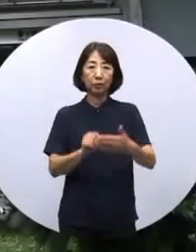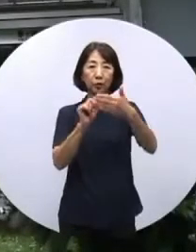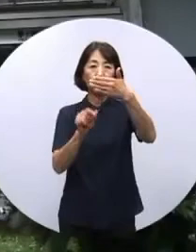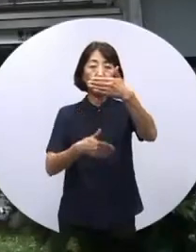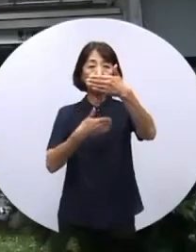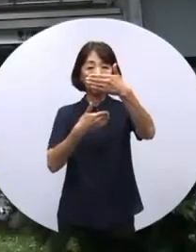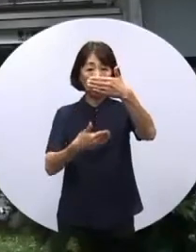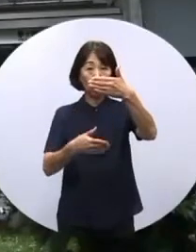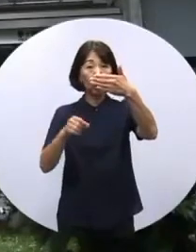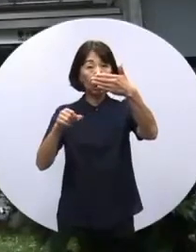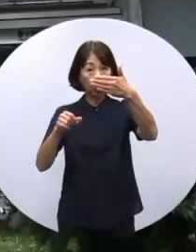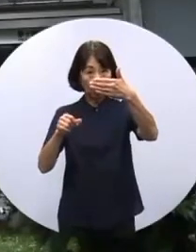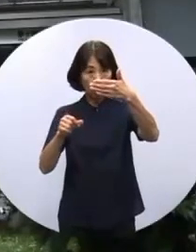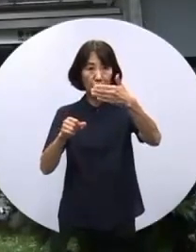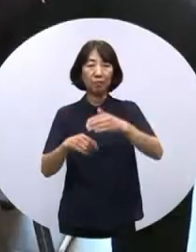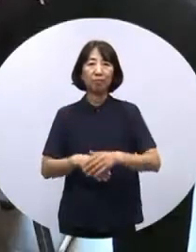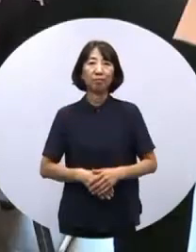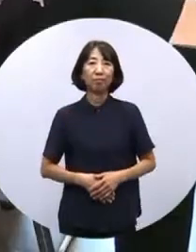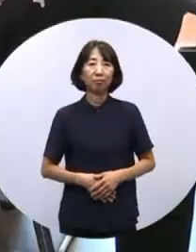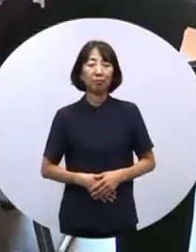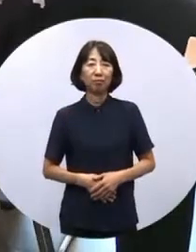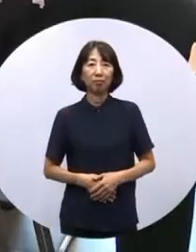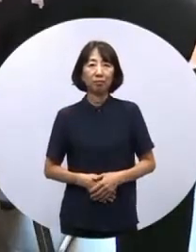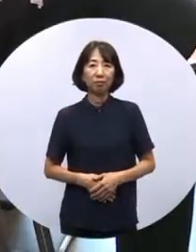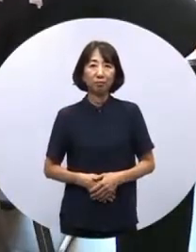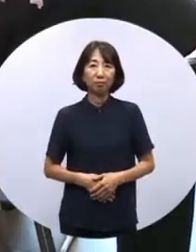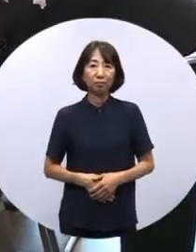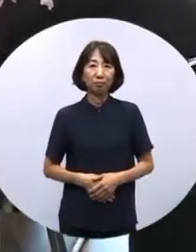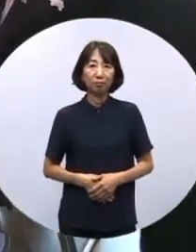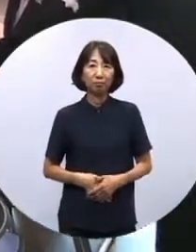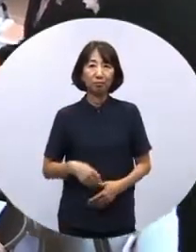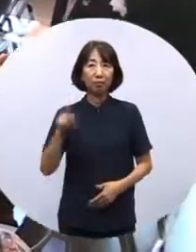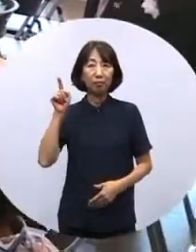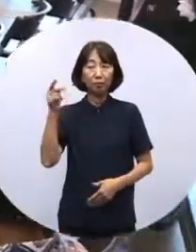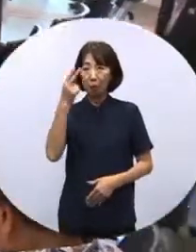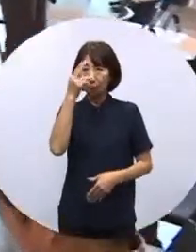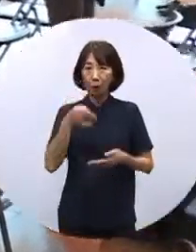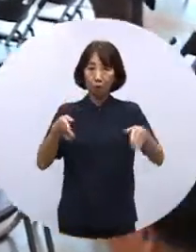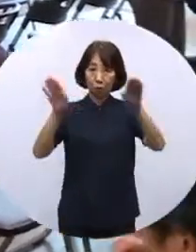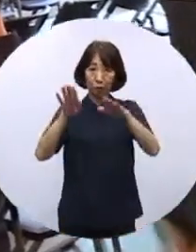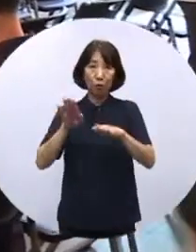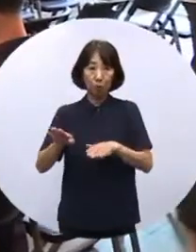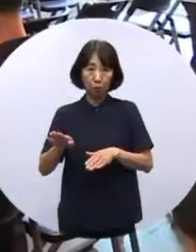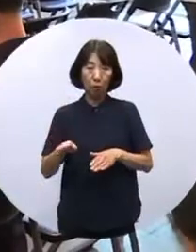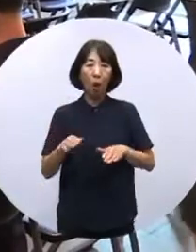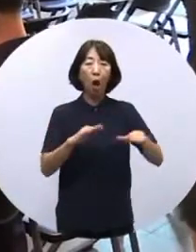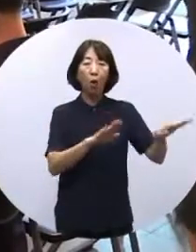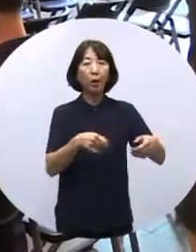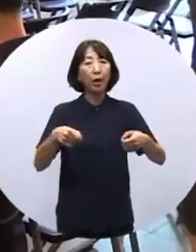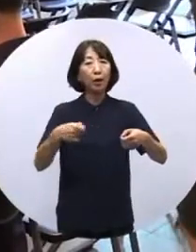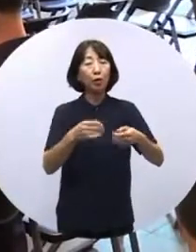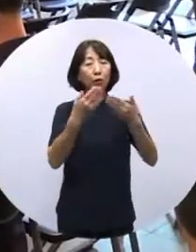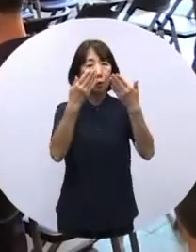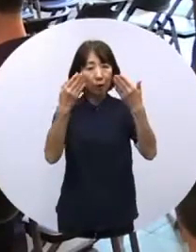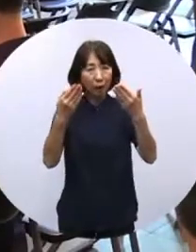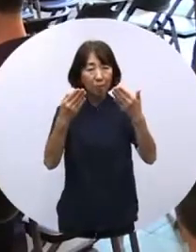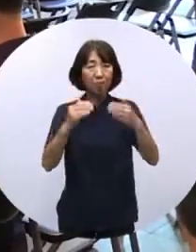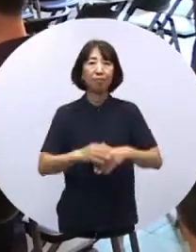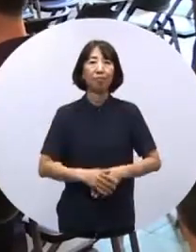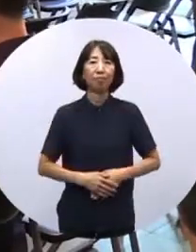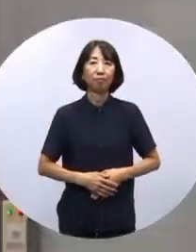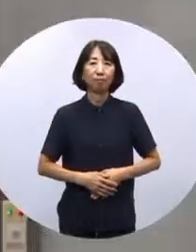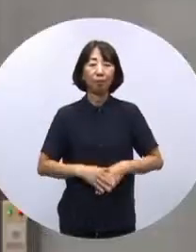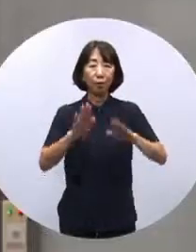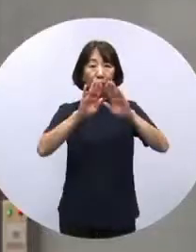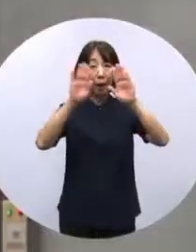9月9日土曜日、この日はホノルル美術館所蔵ハワイアンキルト展アクロス・ジ・オーシ